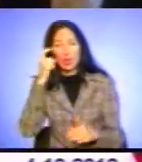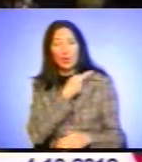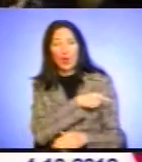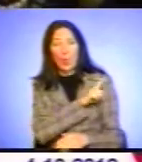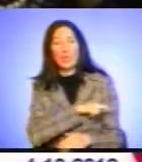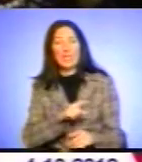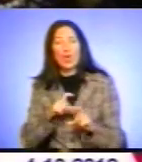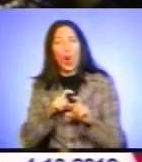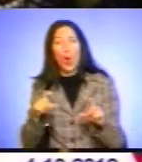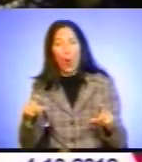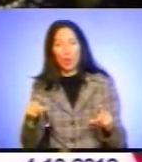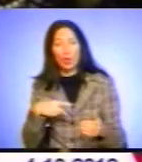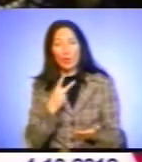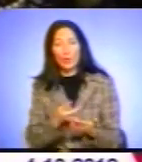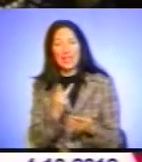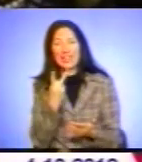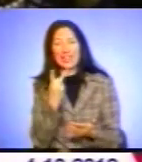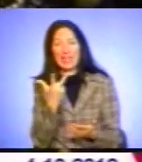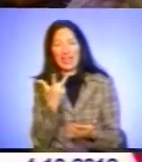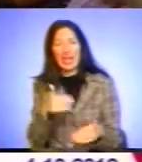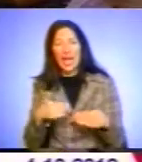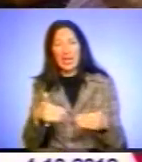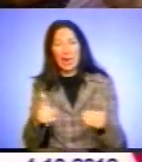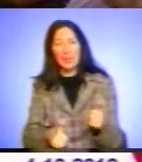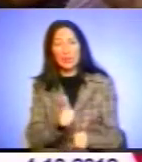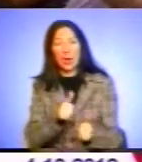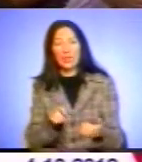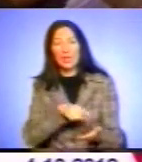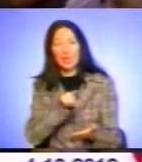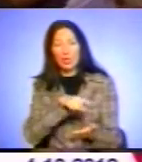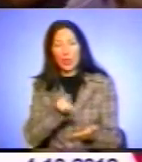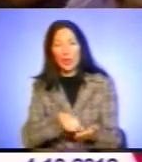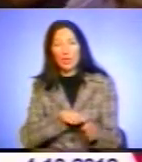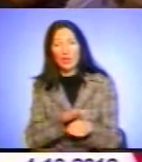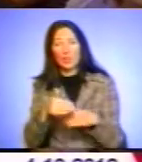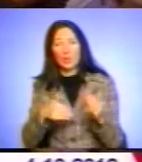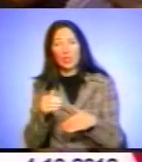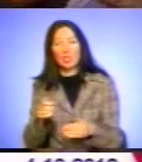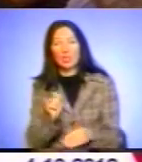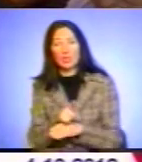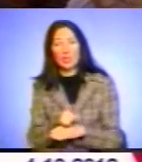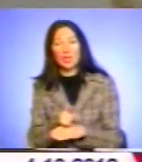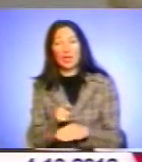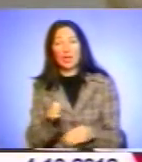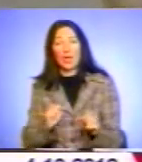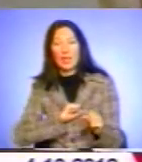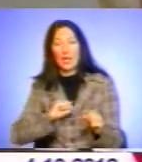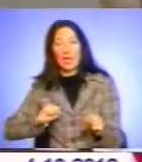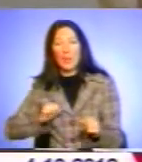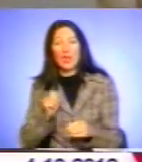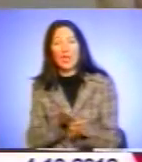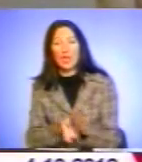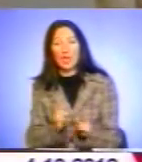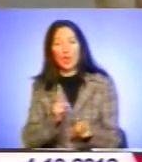медичного коледжу. Передбачають три етапи змагань – тестування, виконання практичних завдань з терапії, хірургії, педіатрії, а також